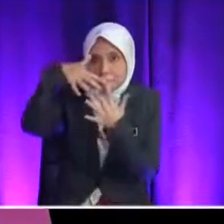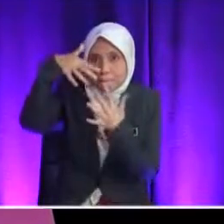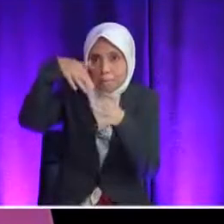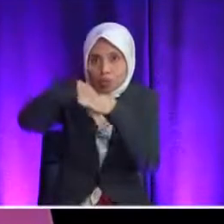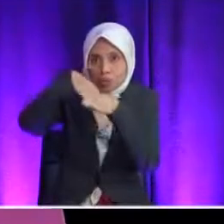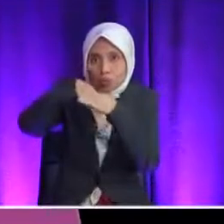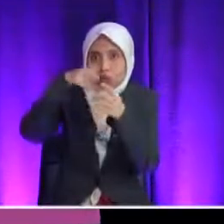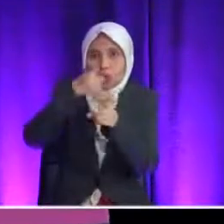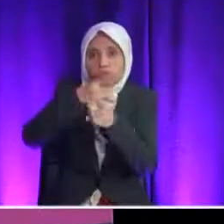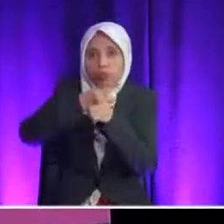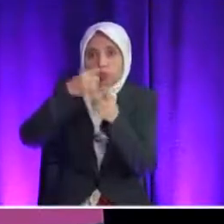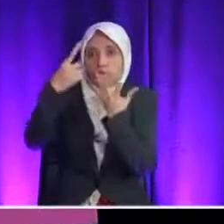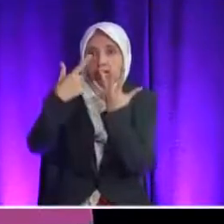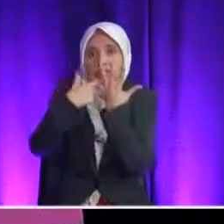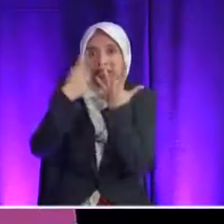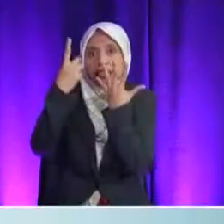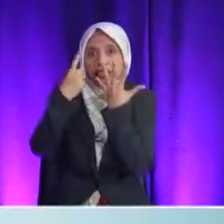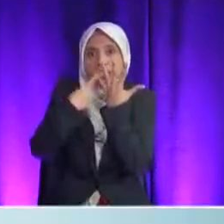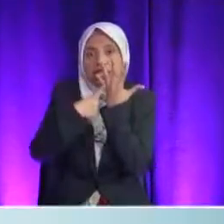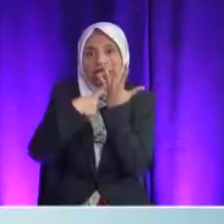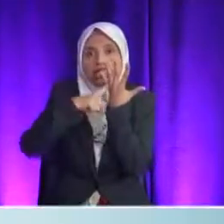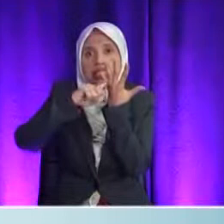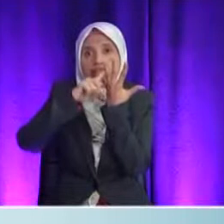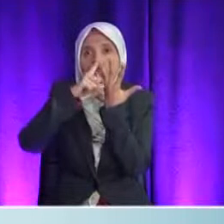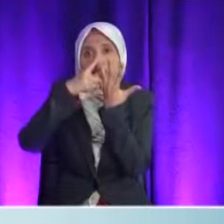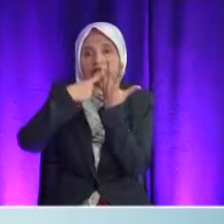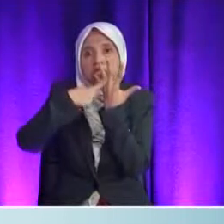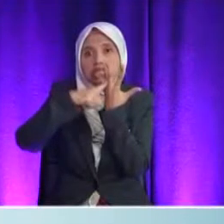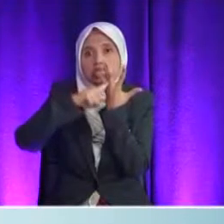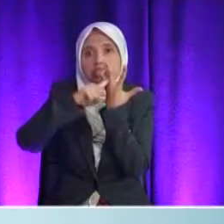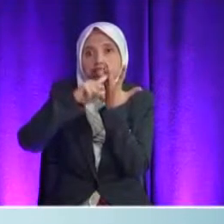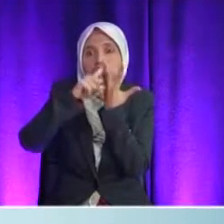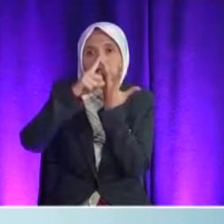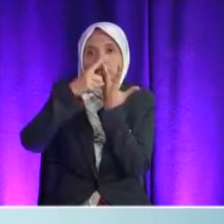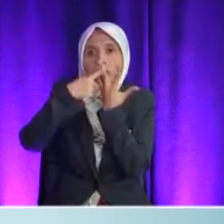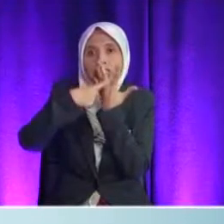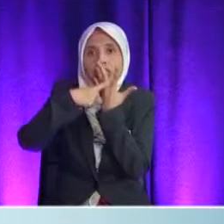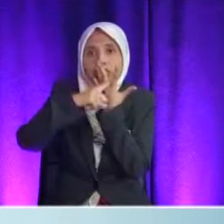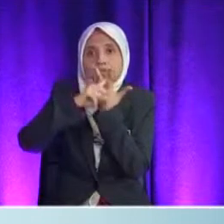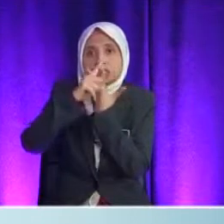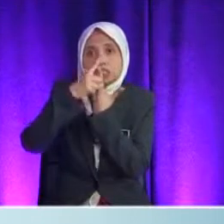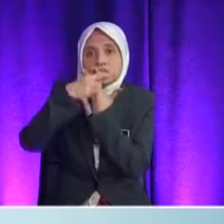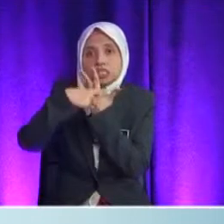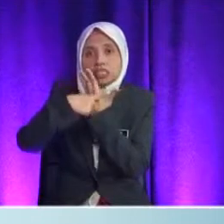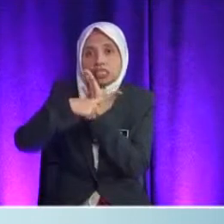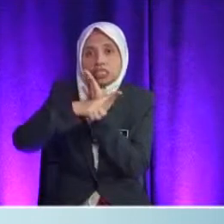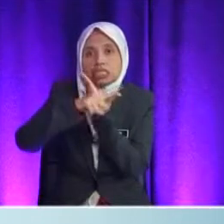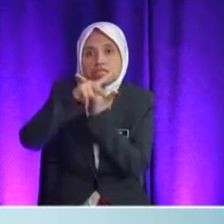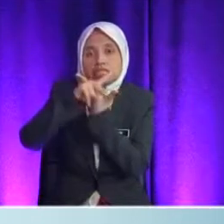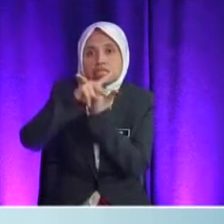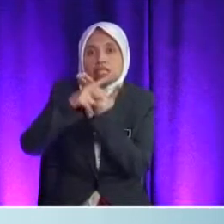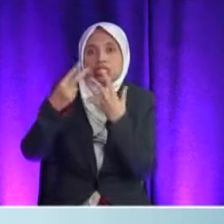kering semua hati-hati ya bye jangan kasar-kasar